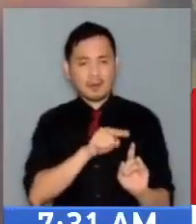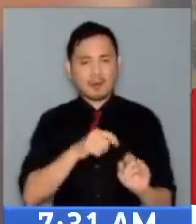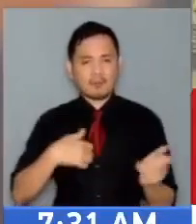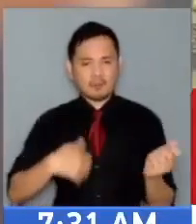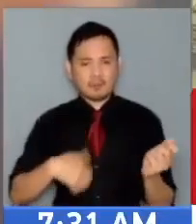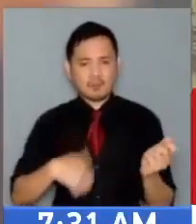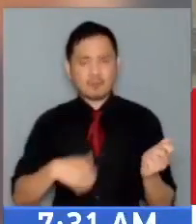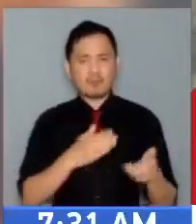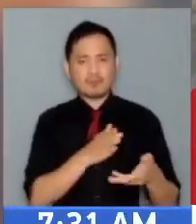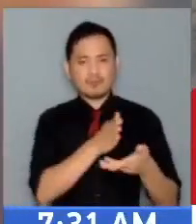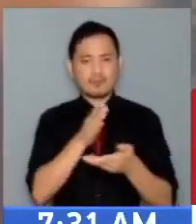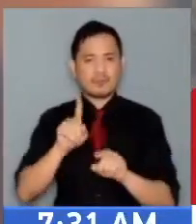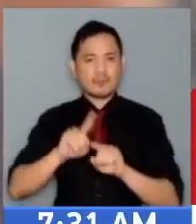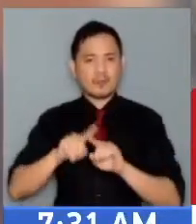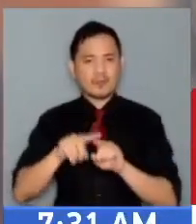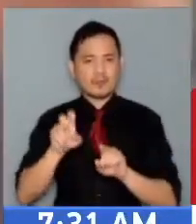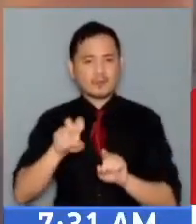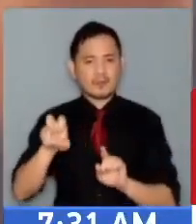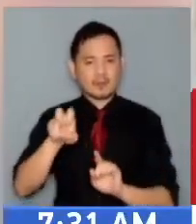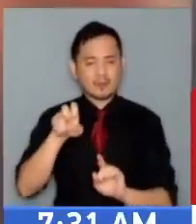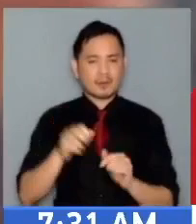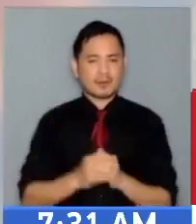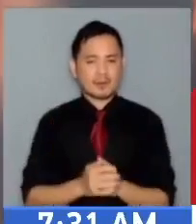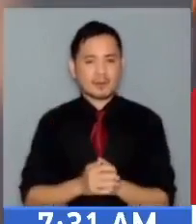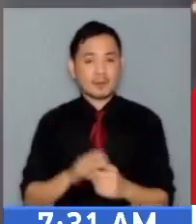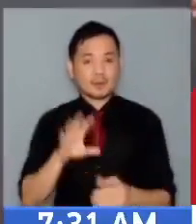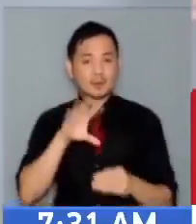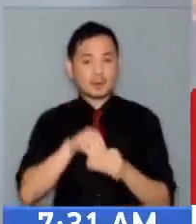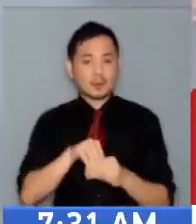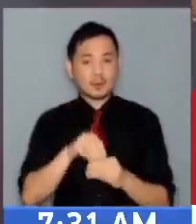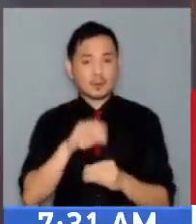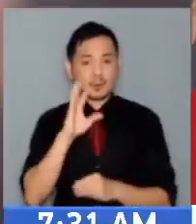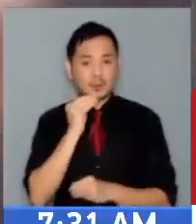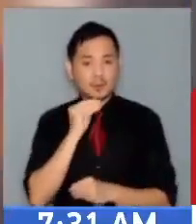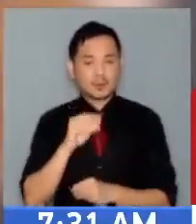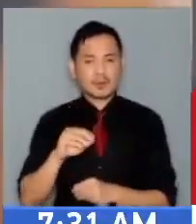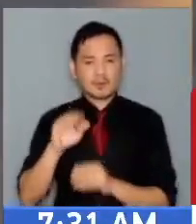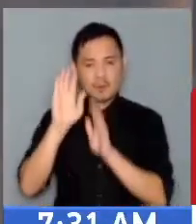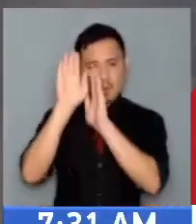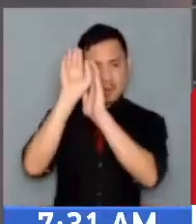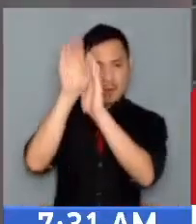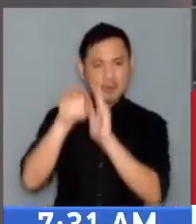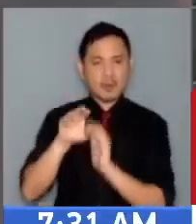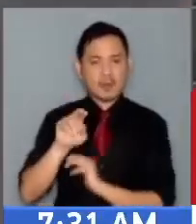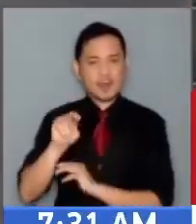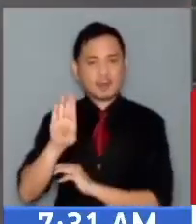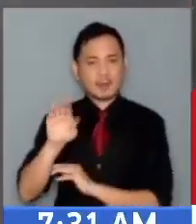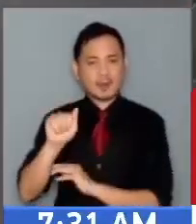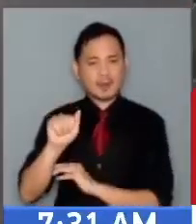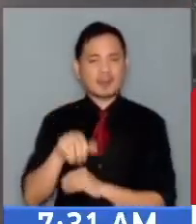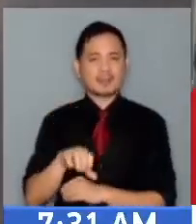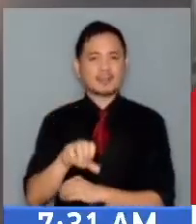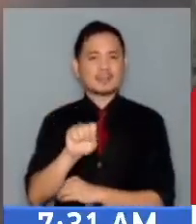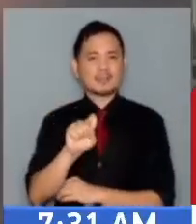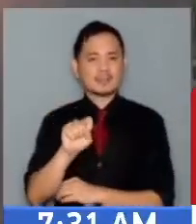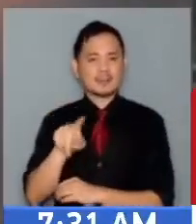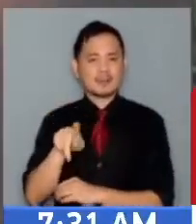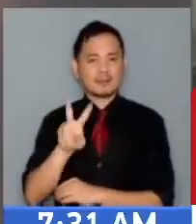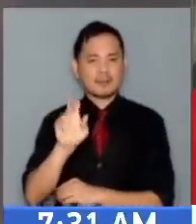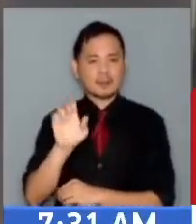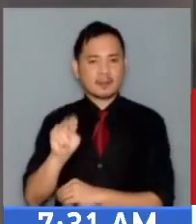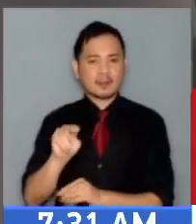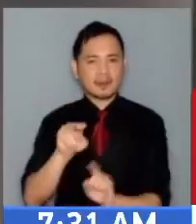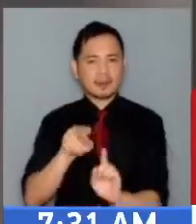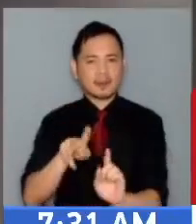Amerika, nakasama nila si NBA superstar Stephen Curry. Si Curry Game na nakisabay sa pagkanta